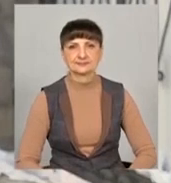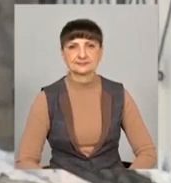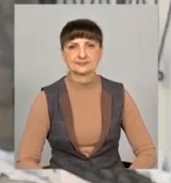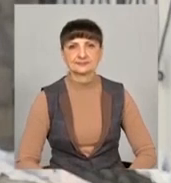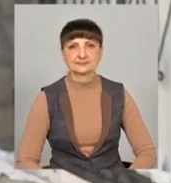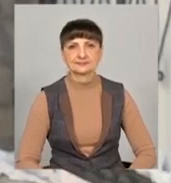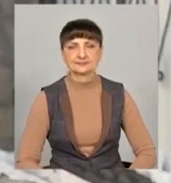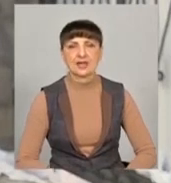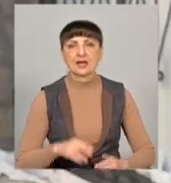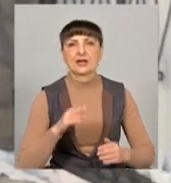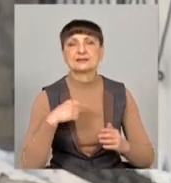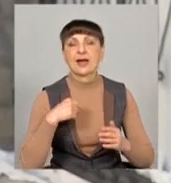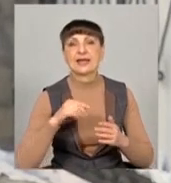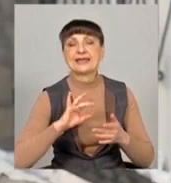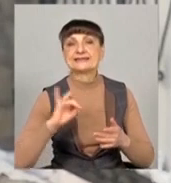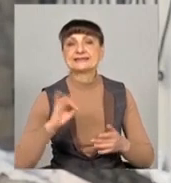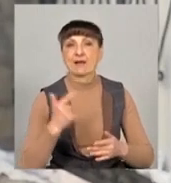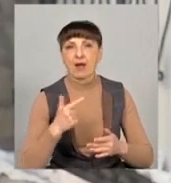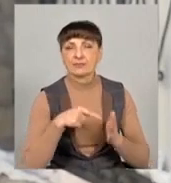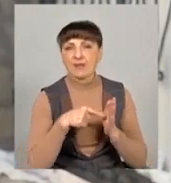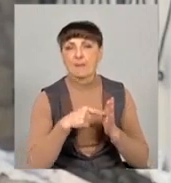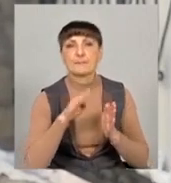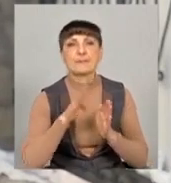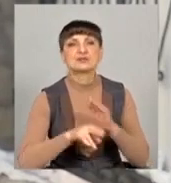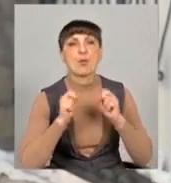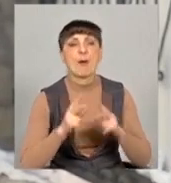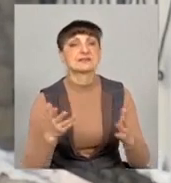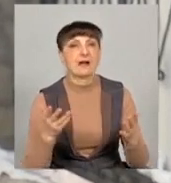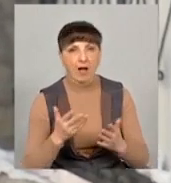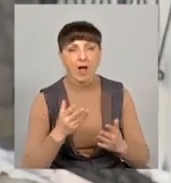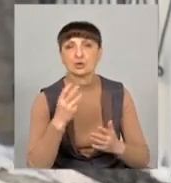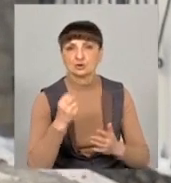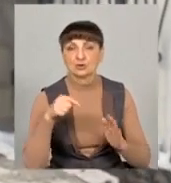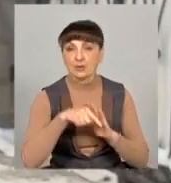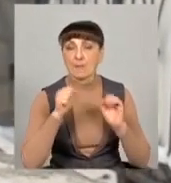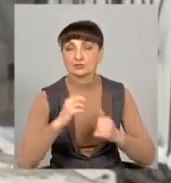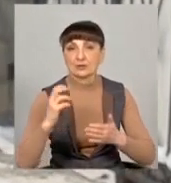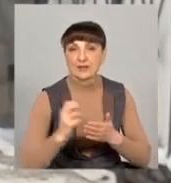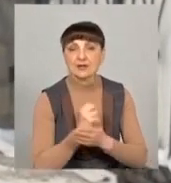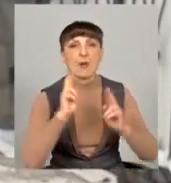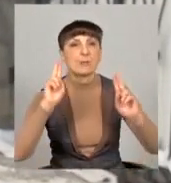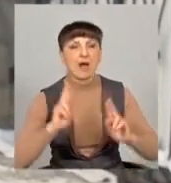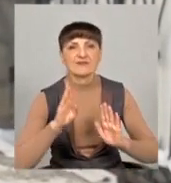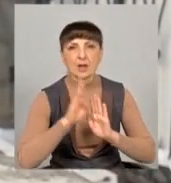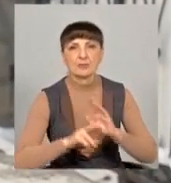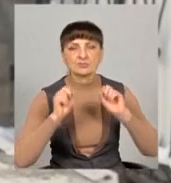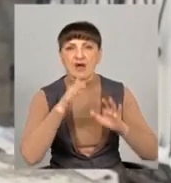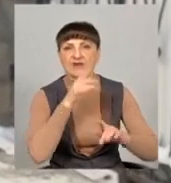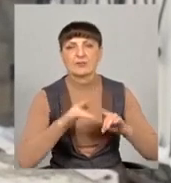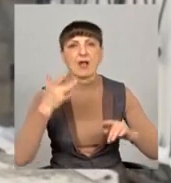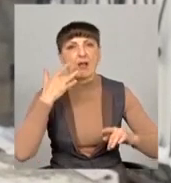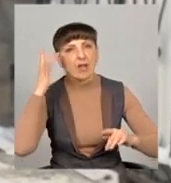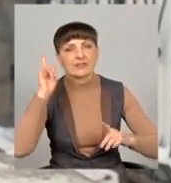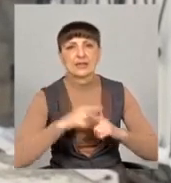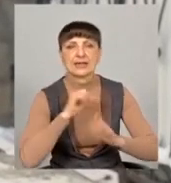на странице описаны все правила пожарной безопасности а помимо этого там можно найти правила безопасности во время летнего